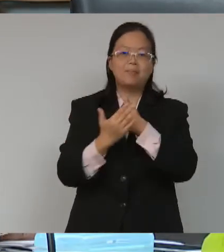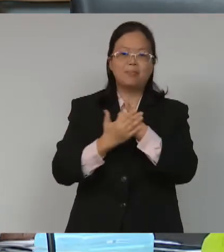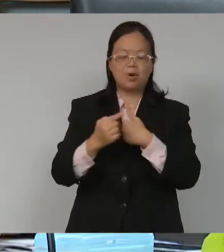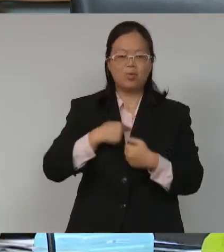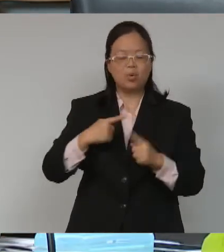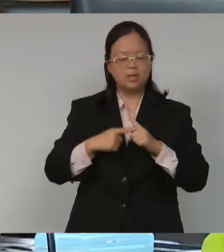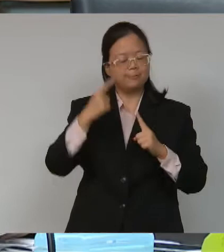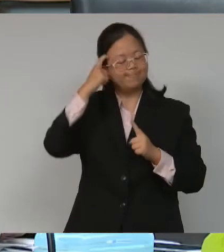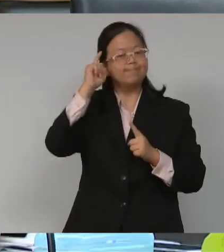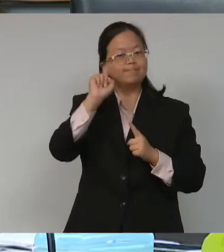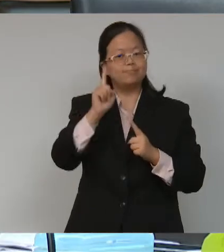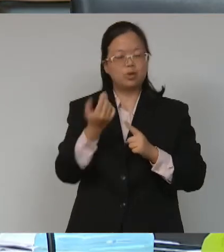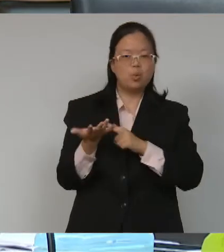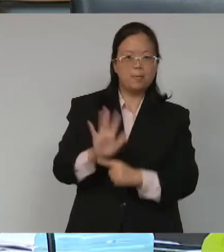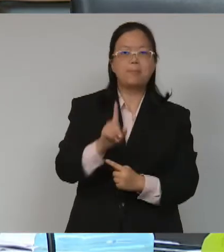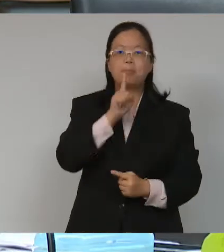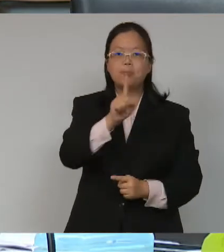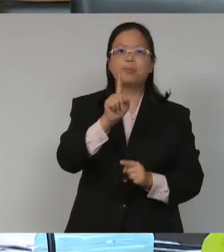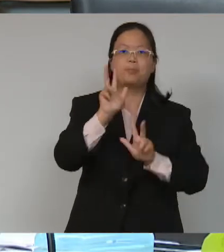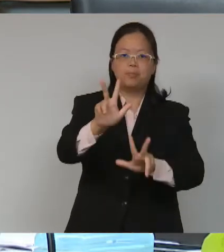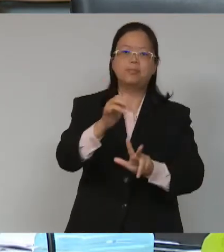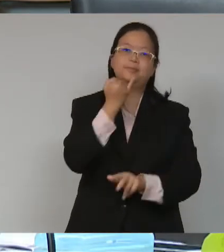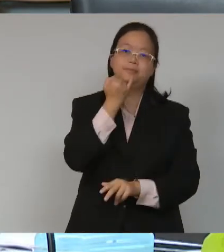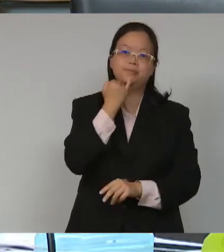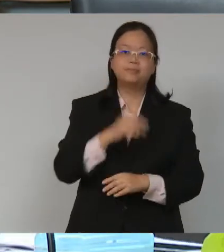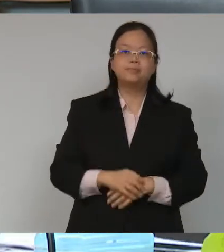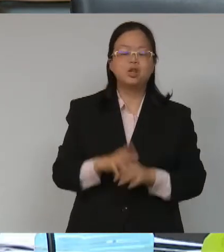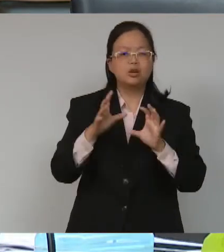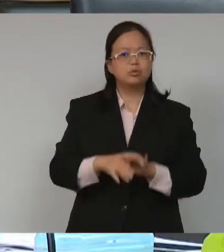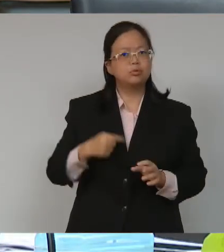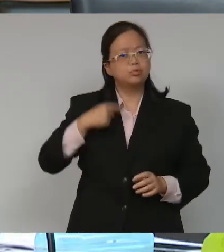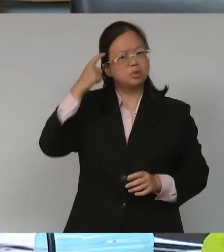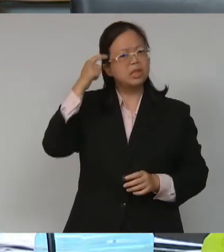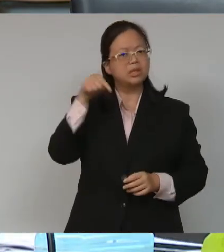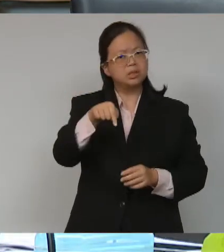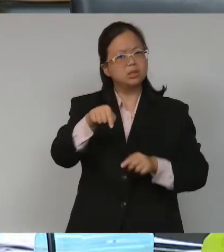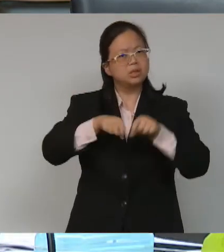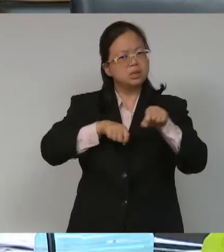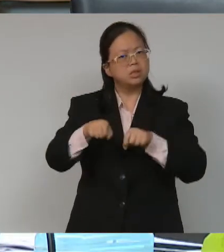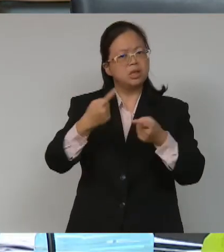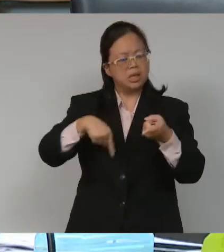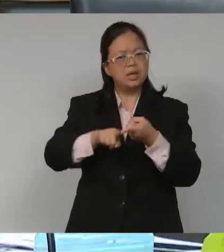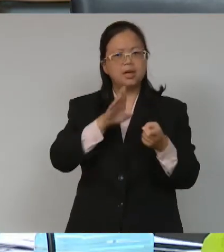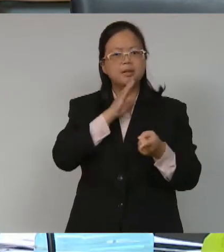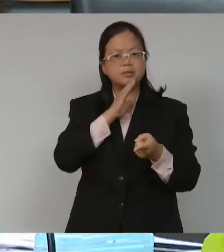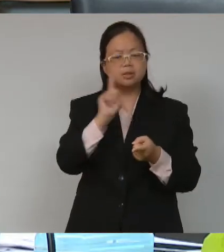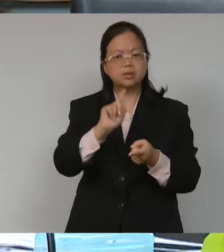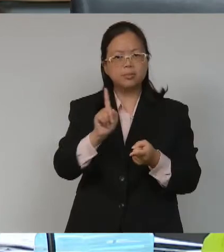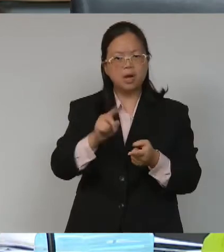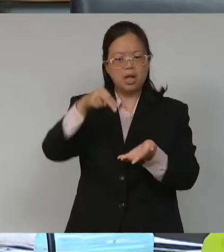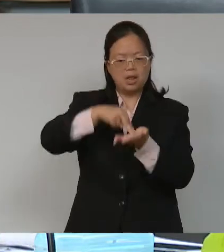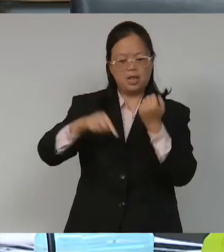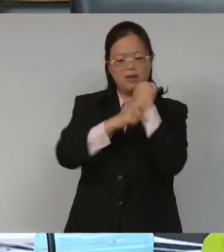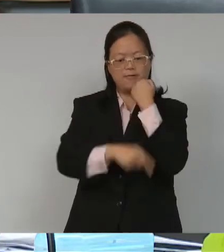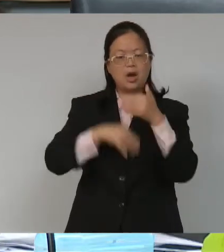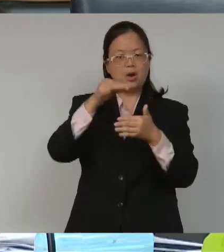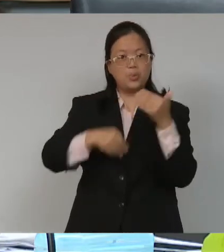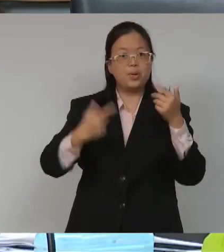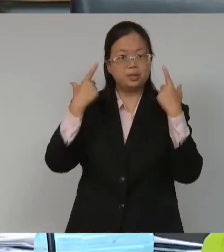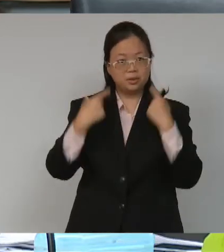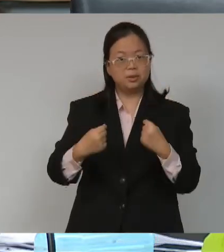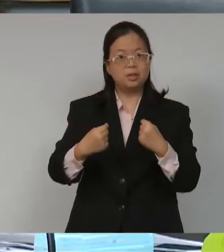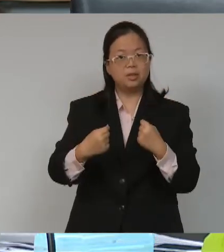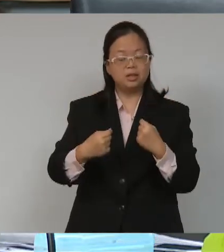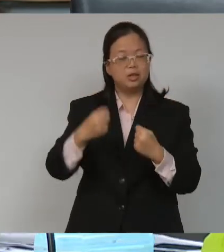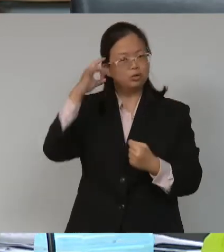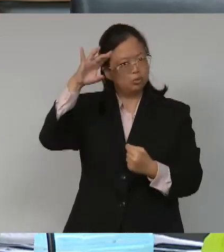那我看啊，这个孙英慈啊，这个案子并不是复决案，这个是创立法原则的创制。那第二个问题啊，